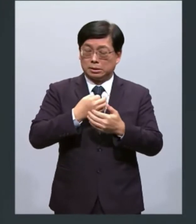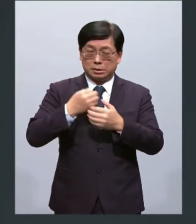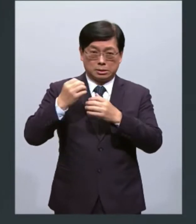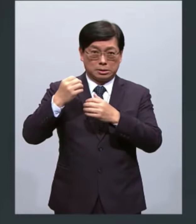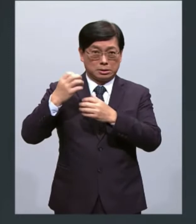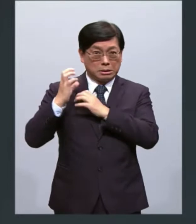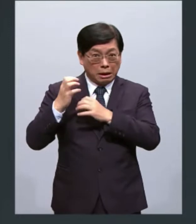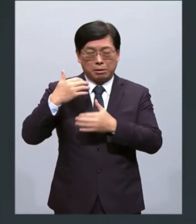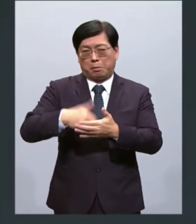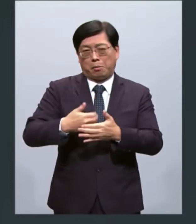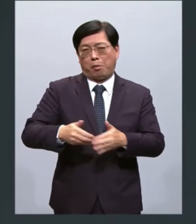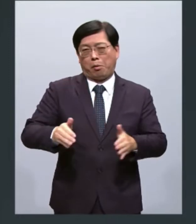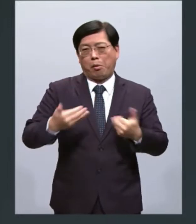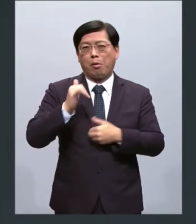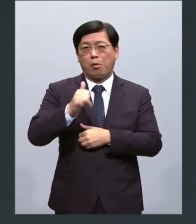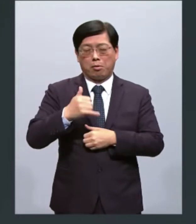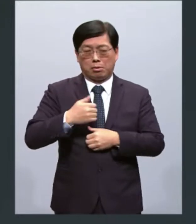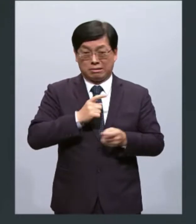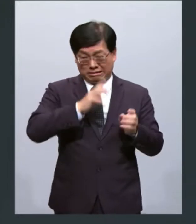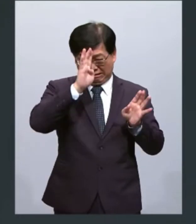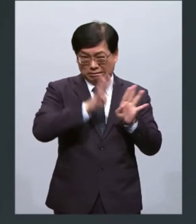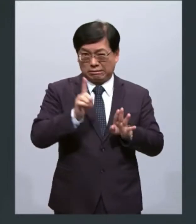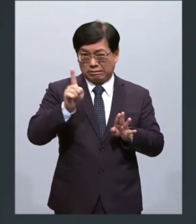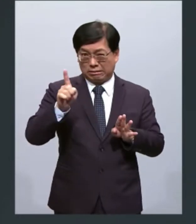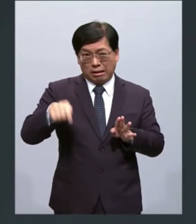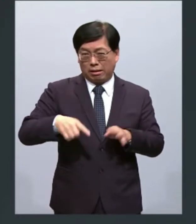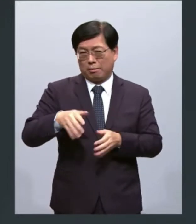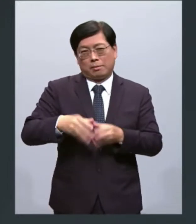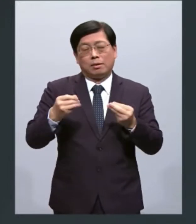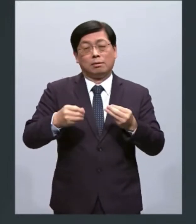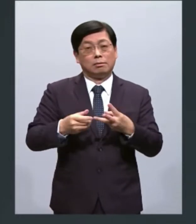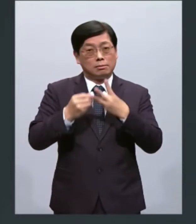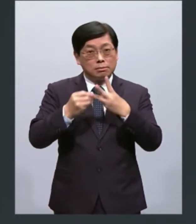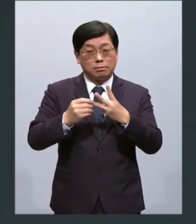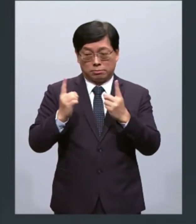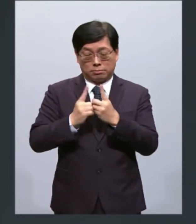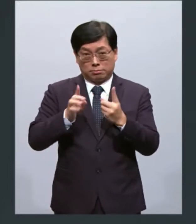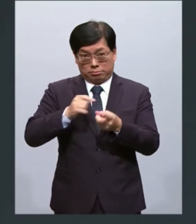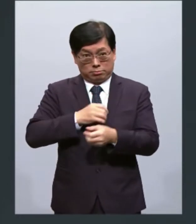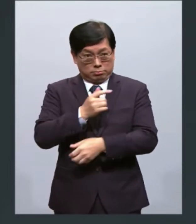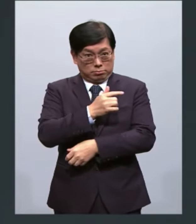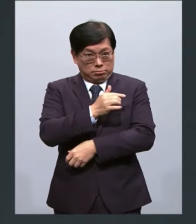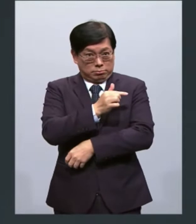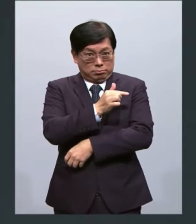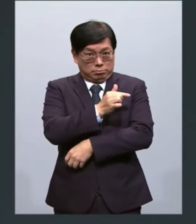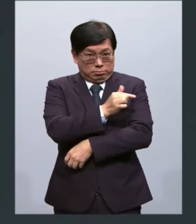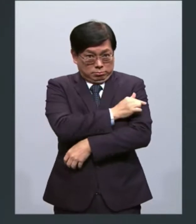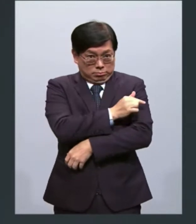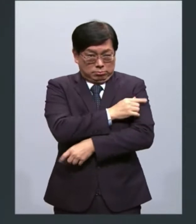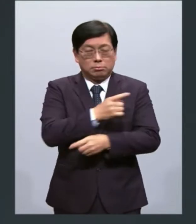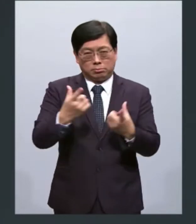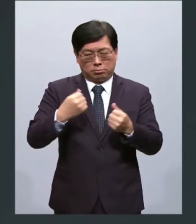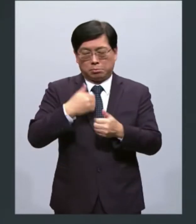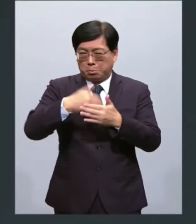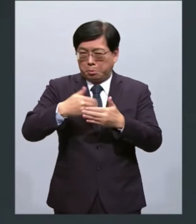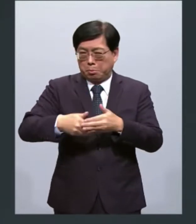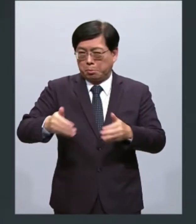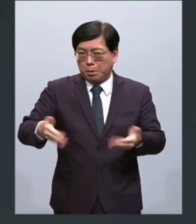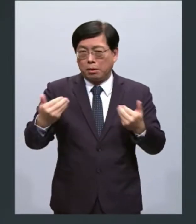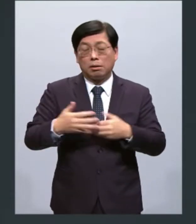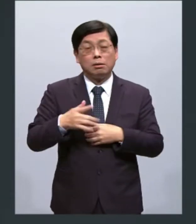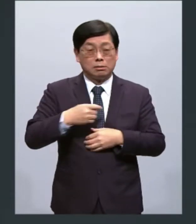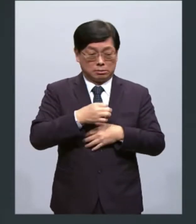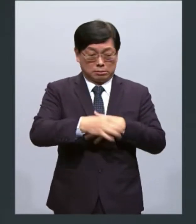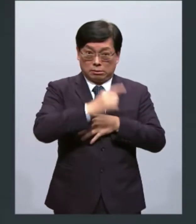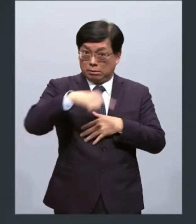为不用说要强迫请假上班；三，对医护人员也是减轻负担，因为真的家属不